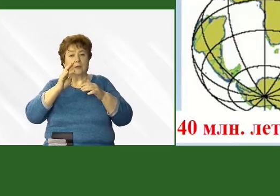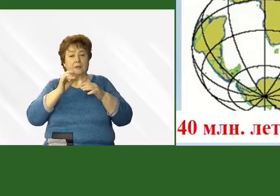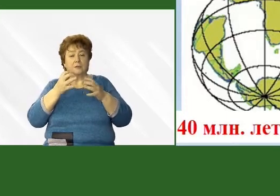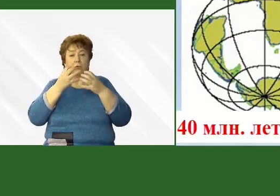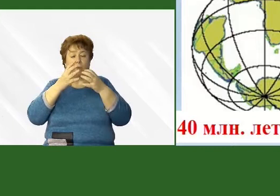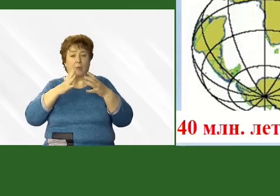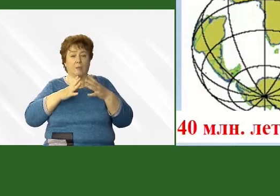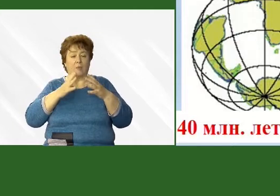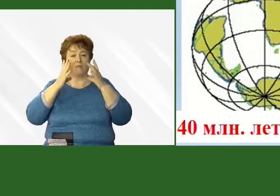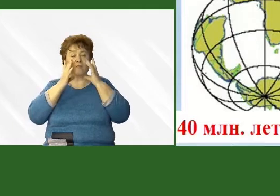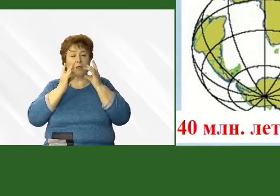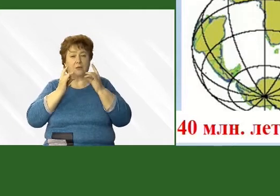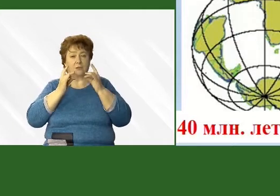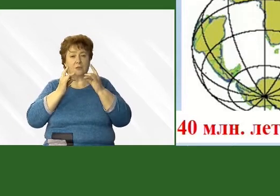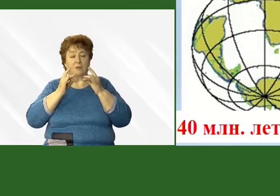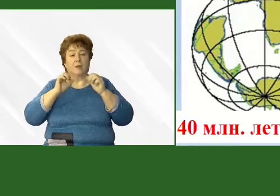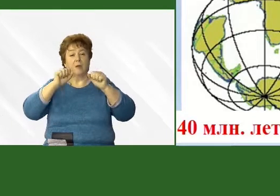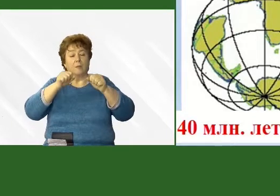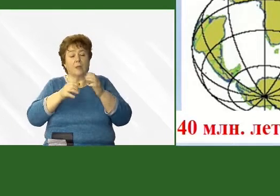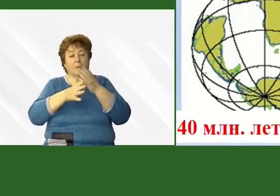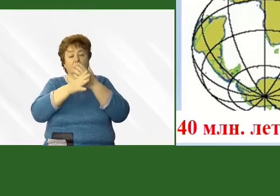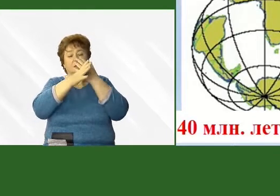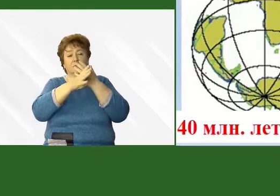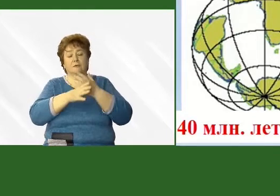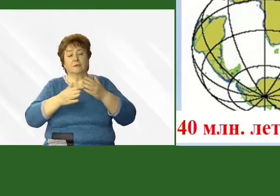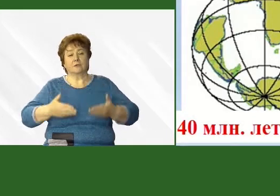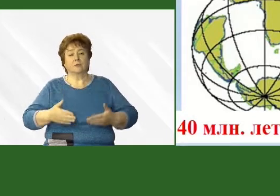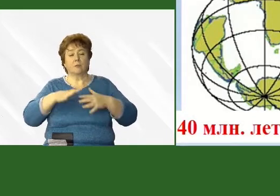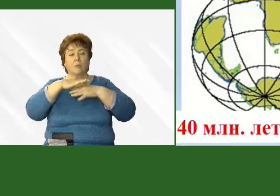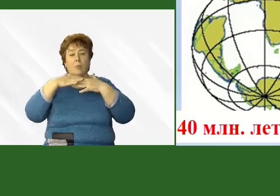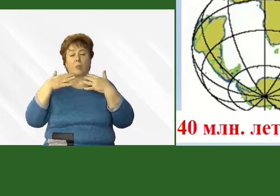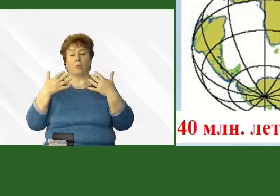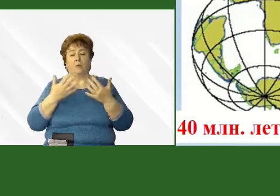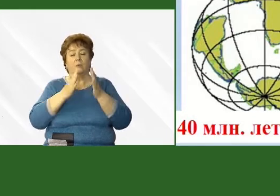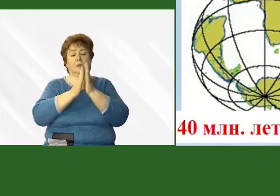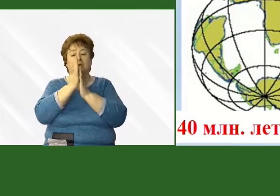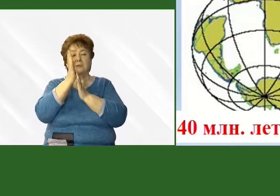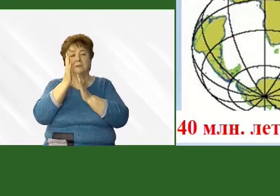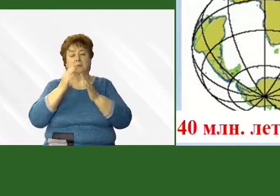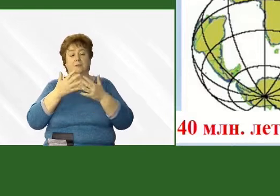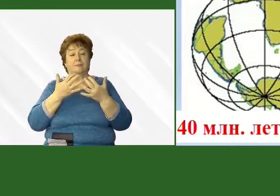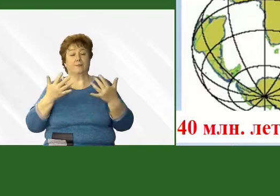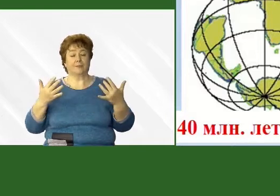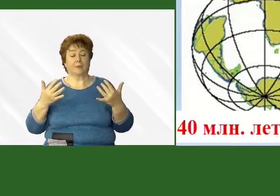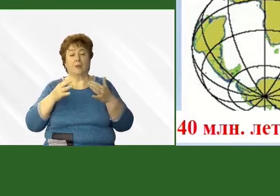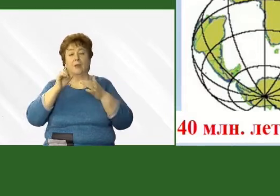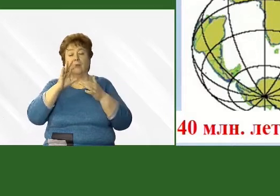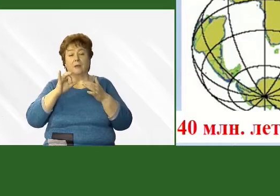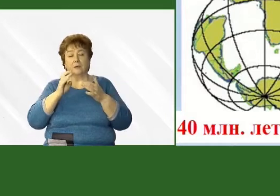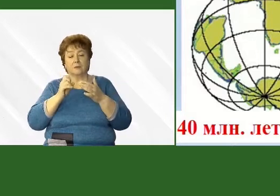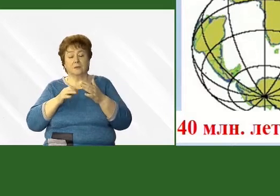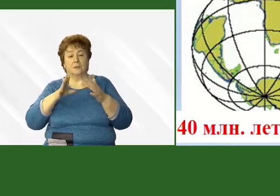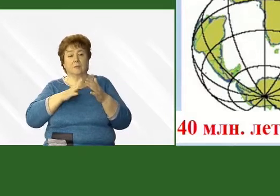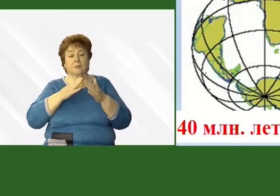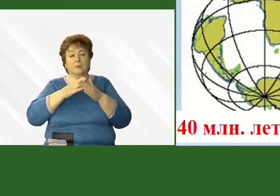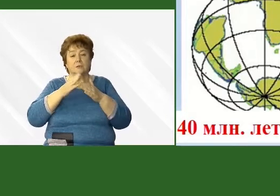более теплой и влажной и могла поддерживать жизнь многих видов растений. Антарктида также